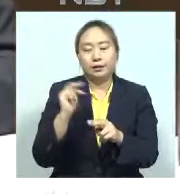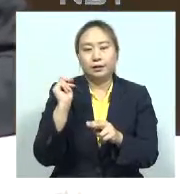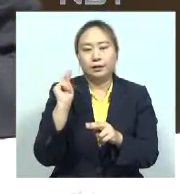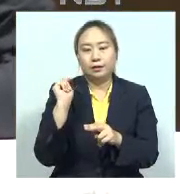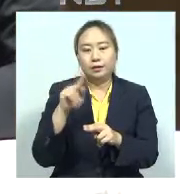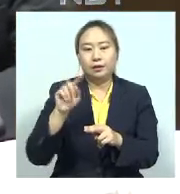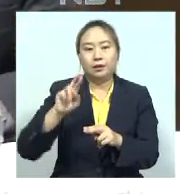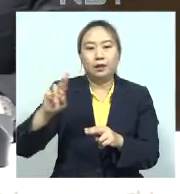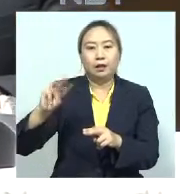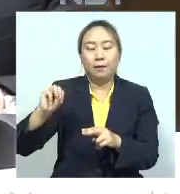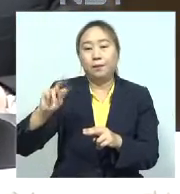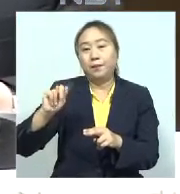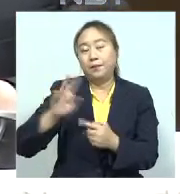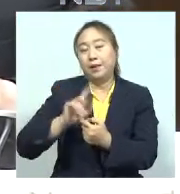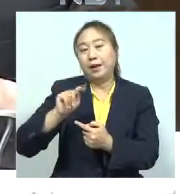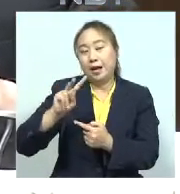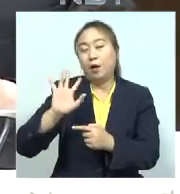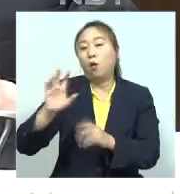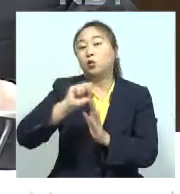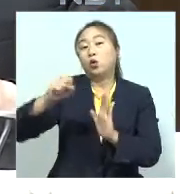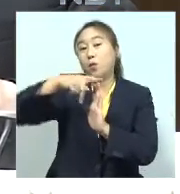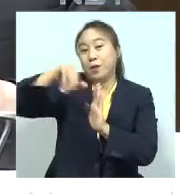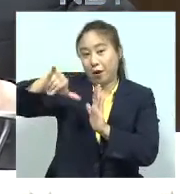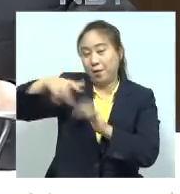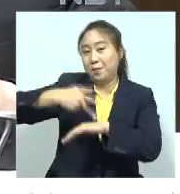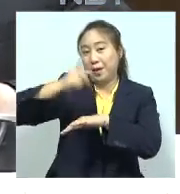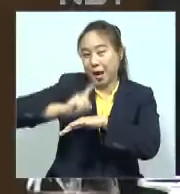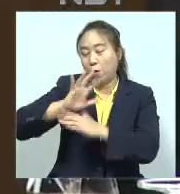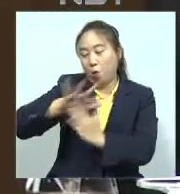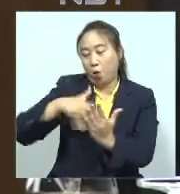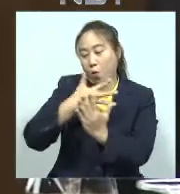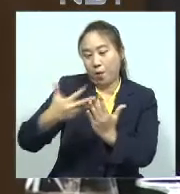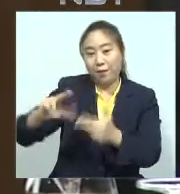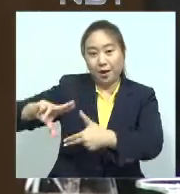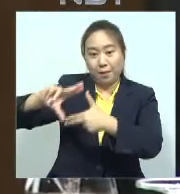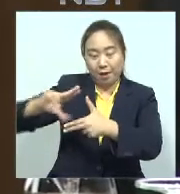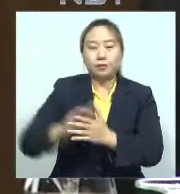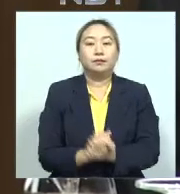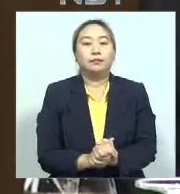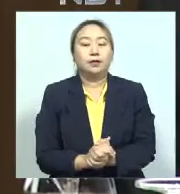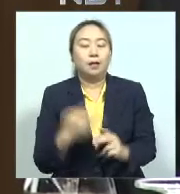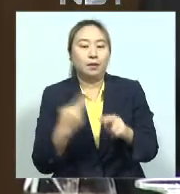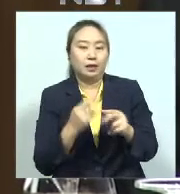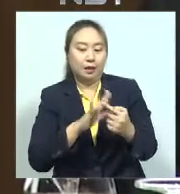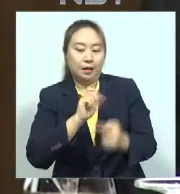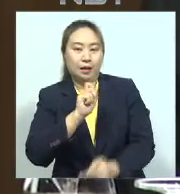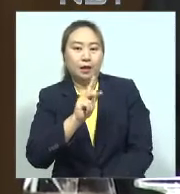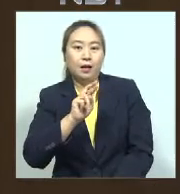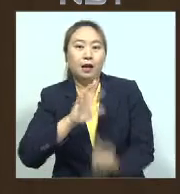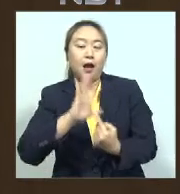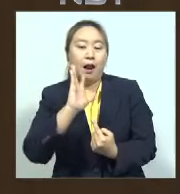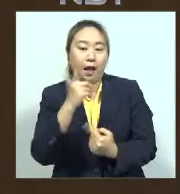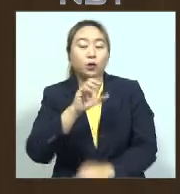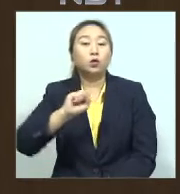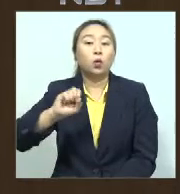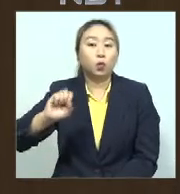ส.พะเยาและเป็นประธานยุทธศาสตร์ภาคเหนือของพรรคพลังประชารัฐด้วยขนาบข้างเนี่ยครับคุณเอกราชช่างเหลาส.ส.บัญชีรายชื่อ